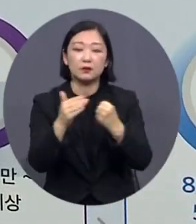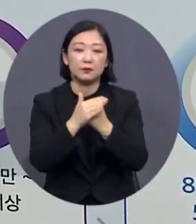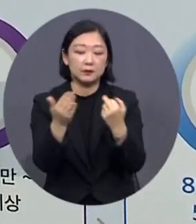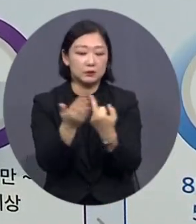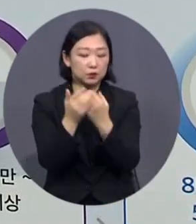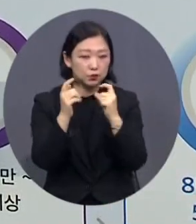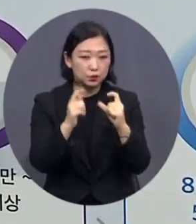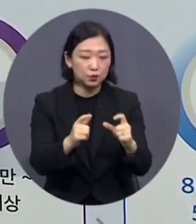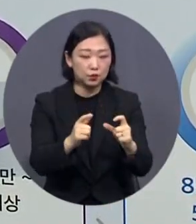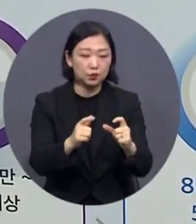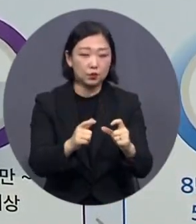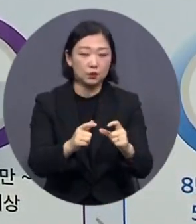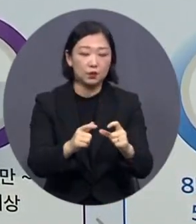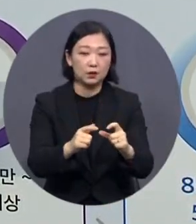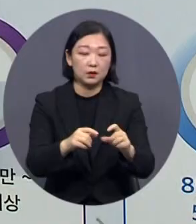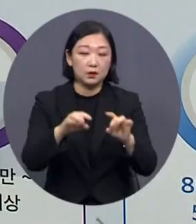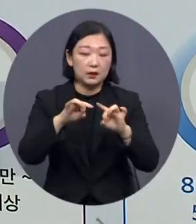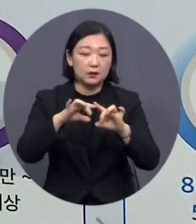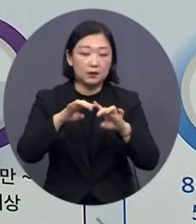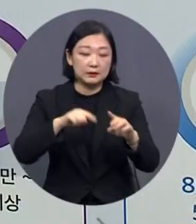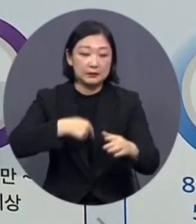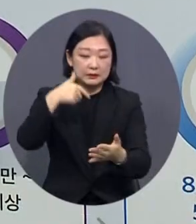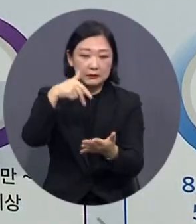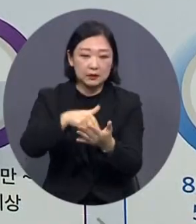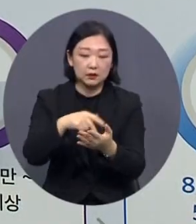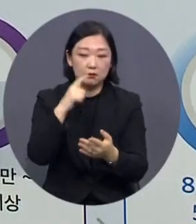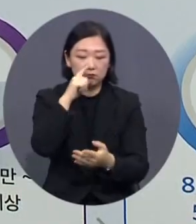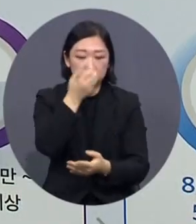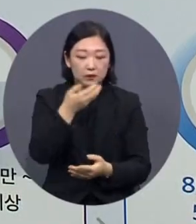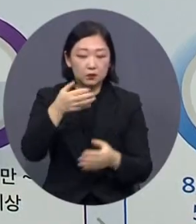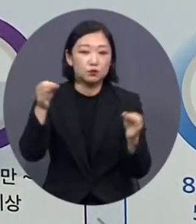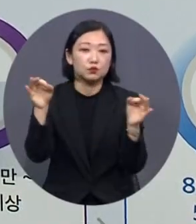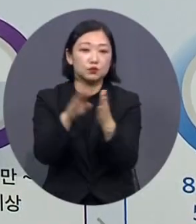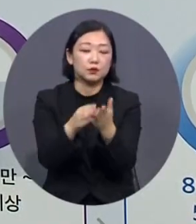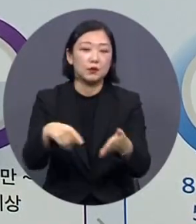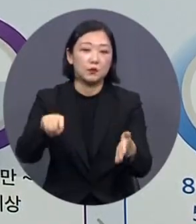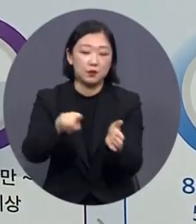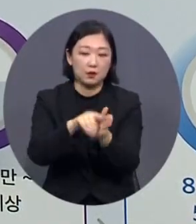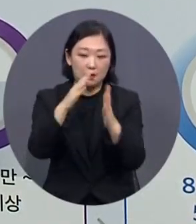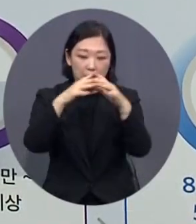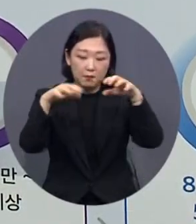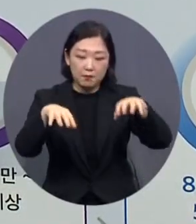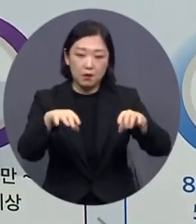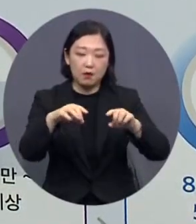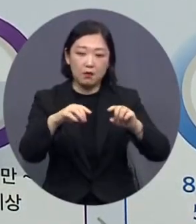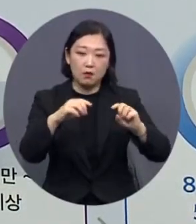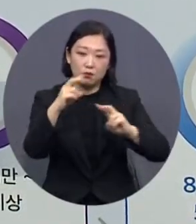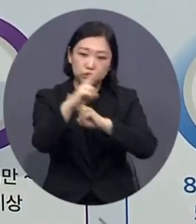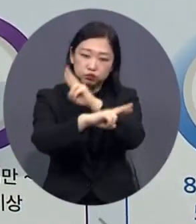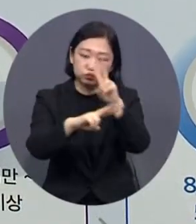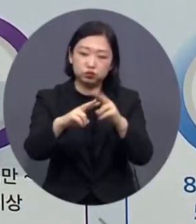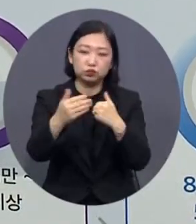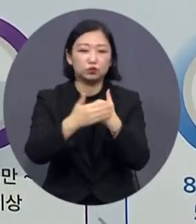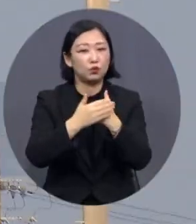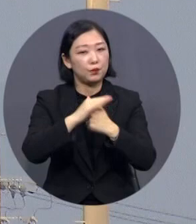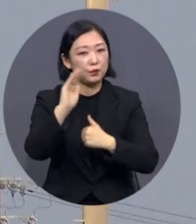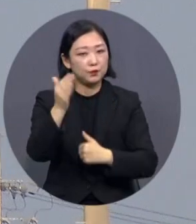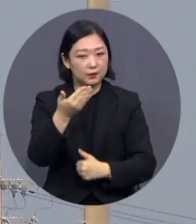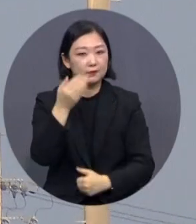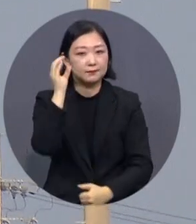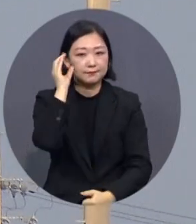제주도가 에너지 자립 탄소 중립을 위해서 어 이런 마을 폭력들이 많은 도움이 되지